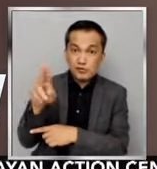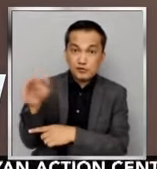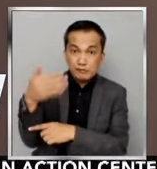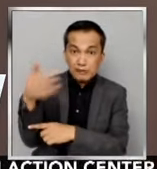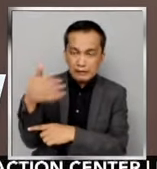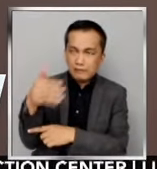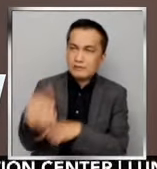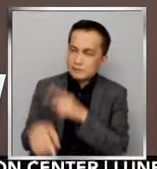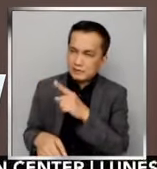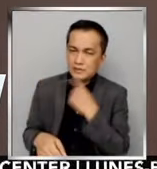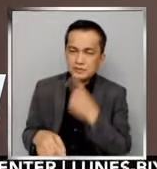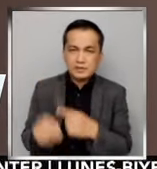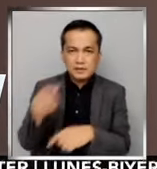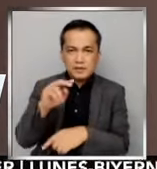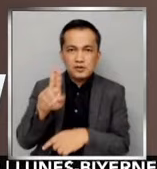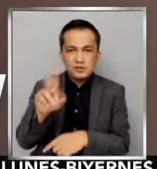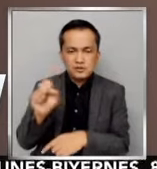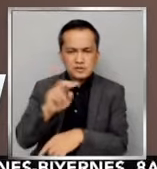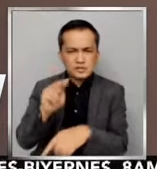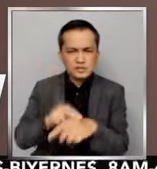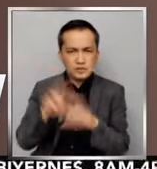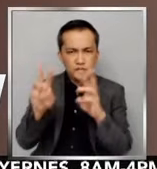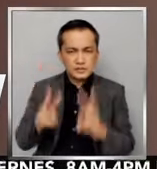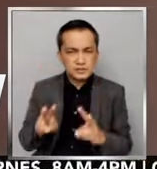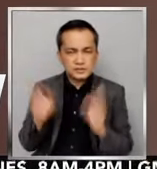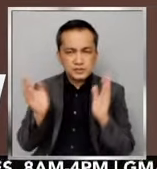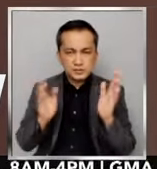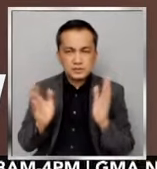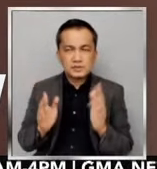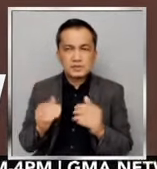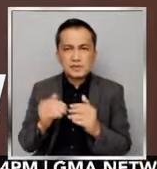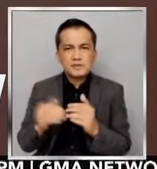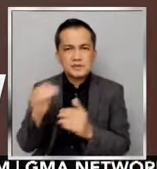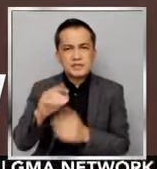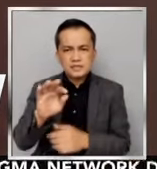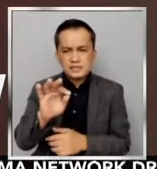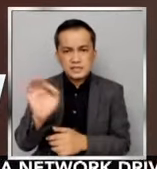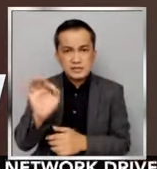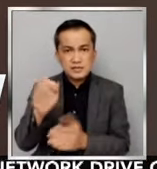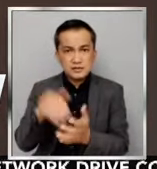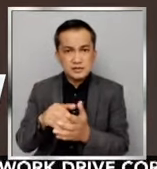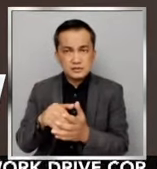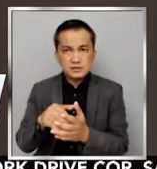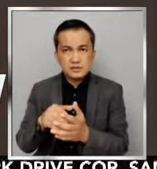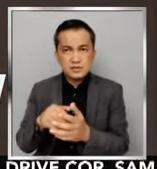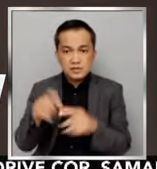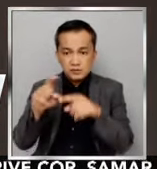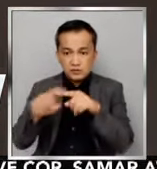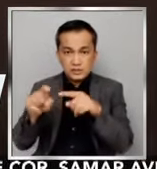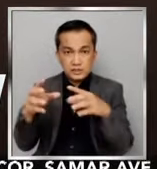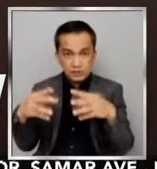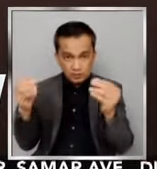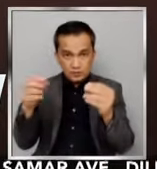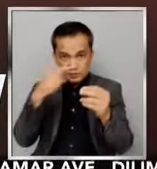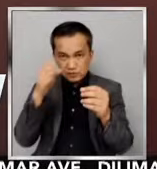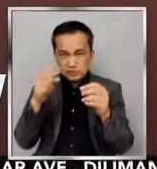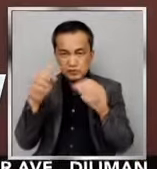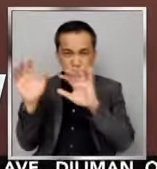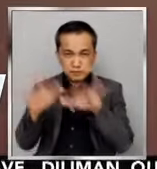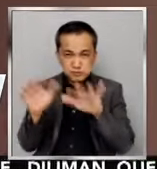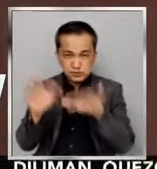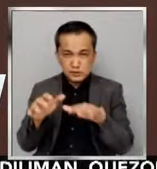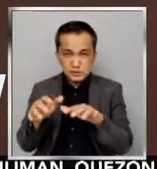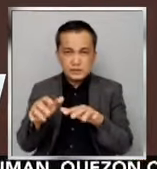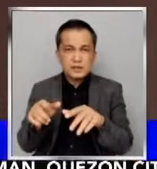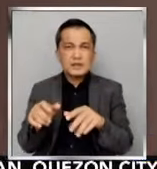Weather Service, mahigit 900,000 ang nawala ng kuryente dahil sa winter storm na tumama rin sa California. Pumalo